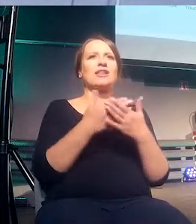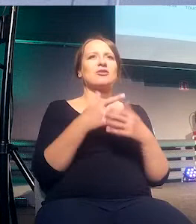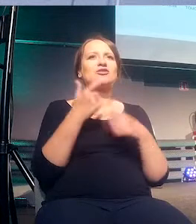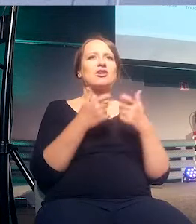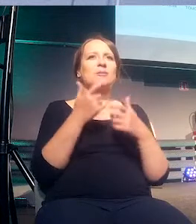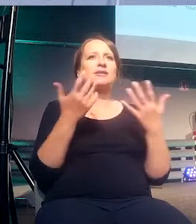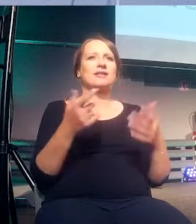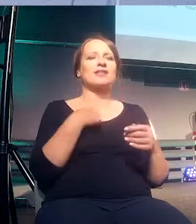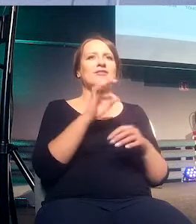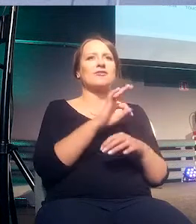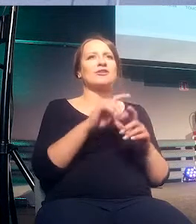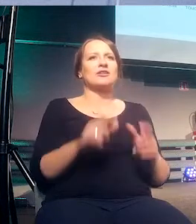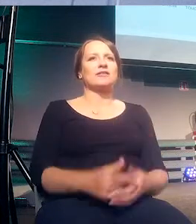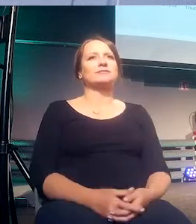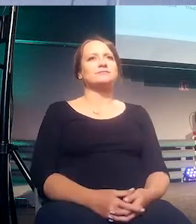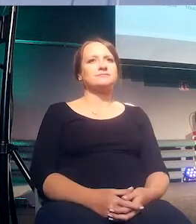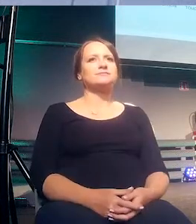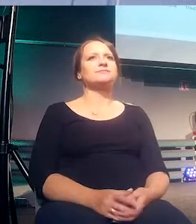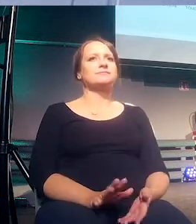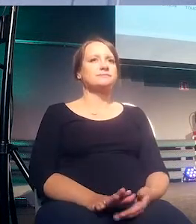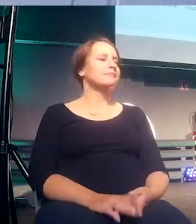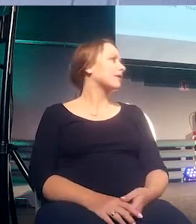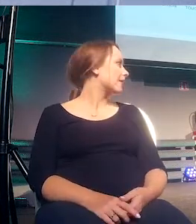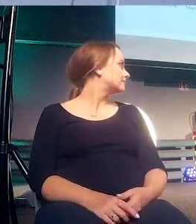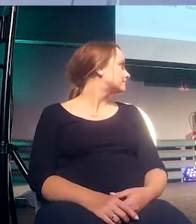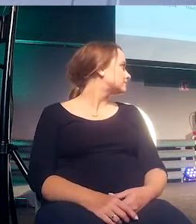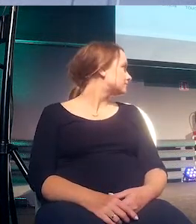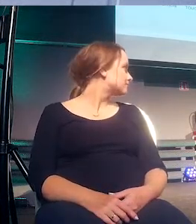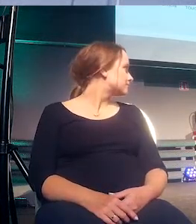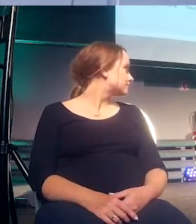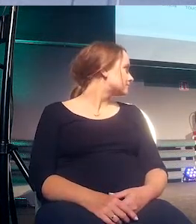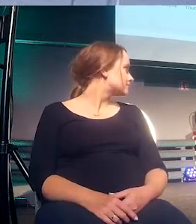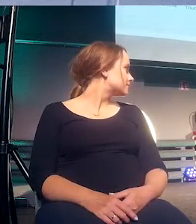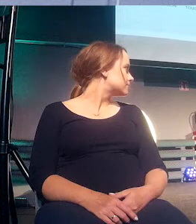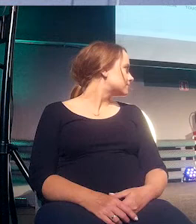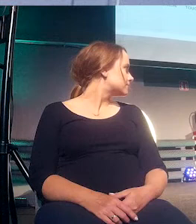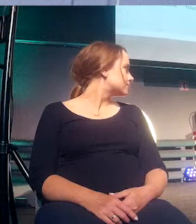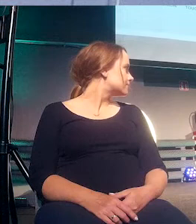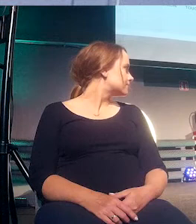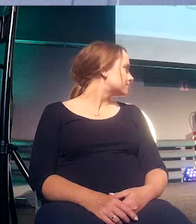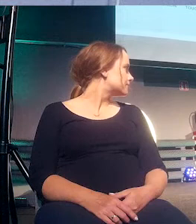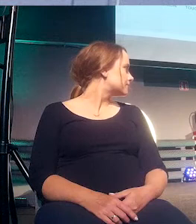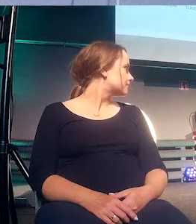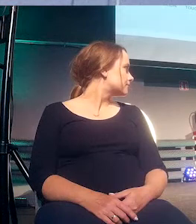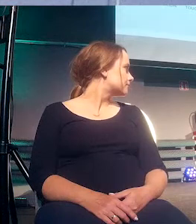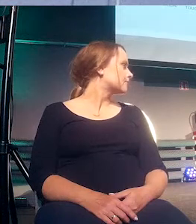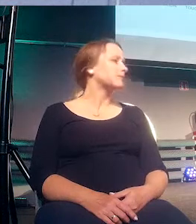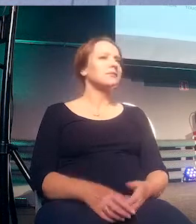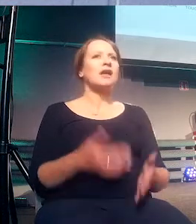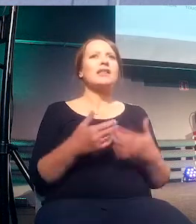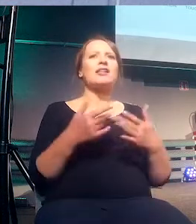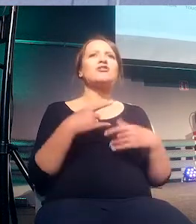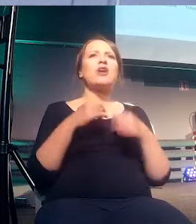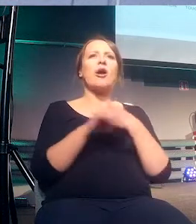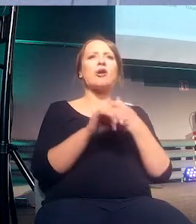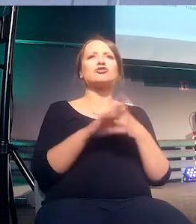na czas? I czemu nie można innym specjalistom zostawić całej części pracy? A to dlatego, że przy projektowaniu procesów no, naprawdę ma